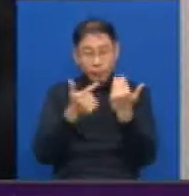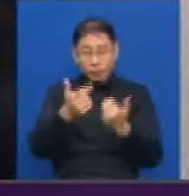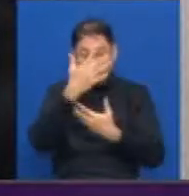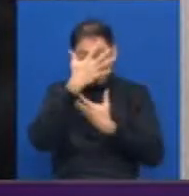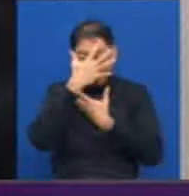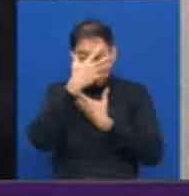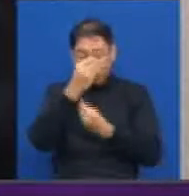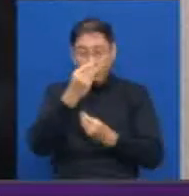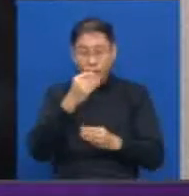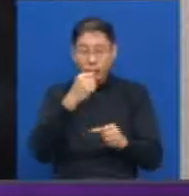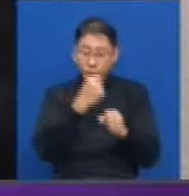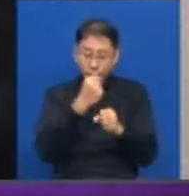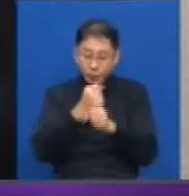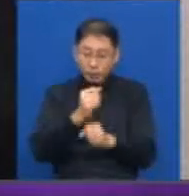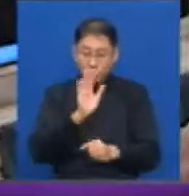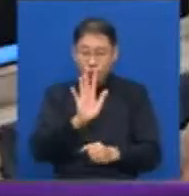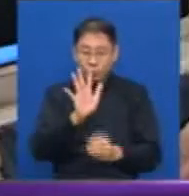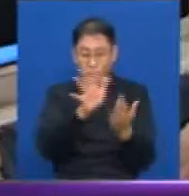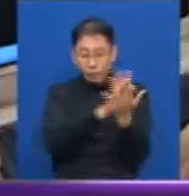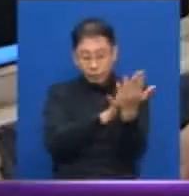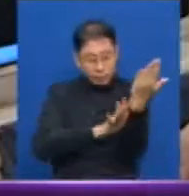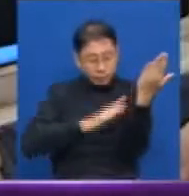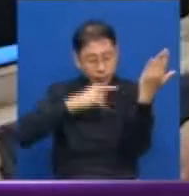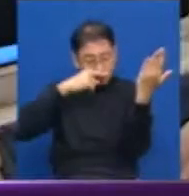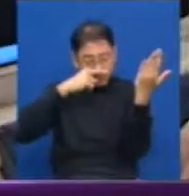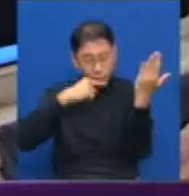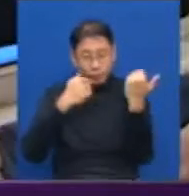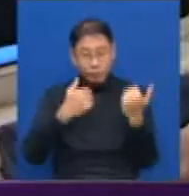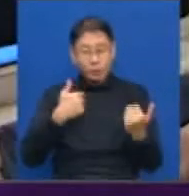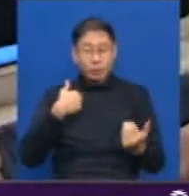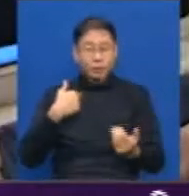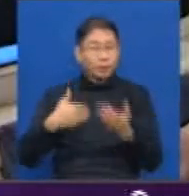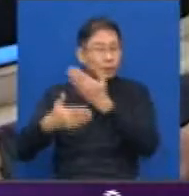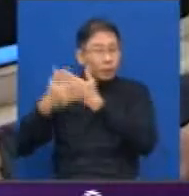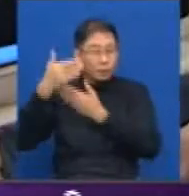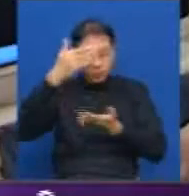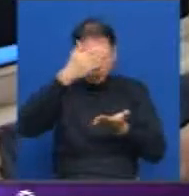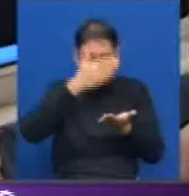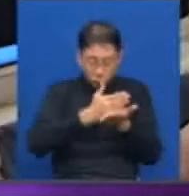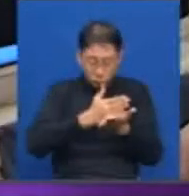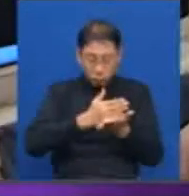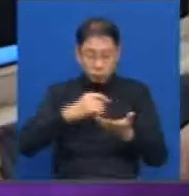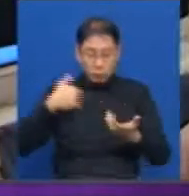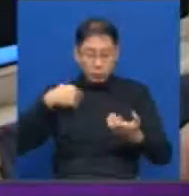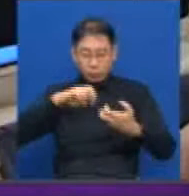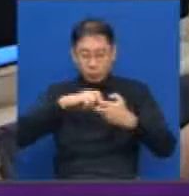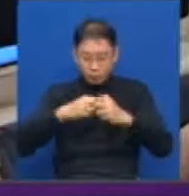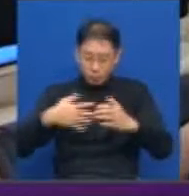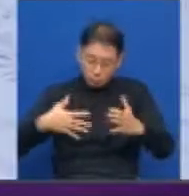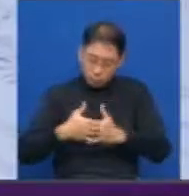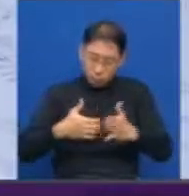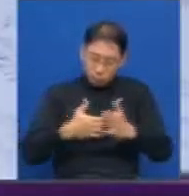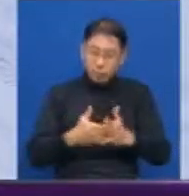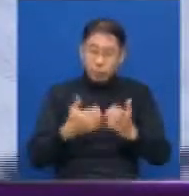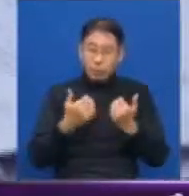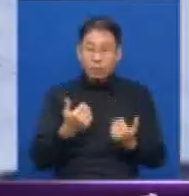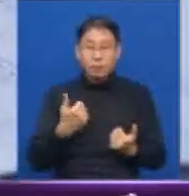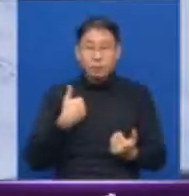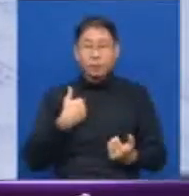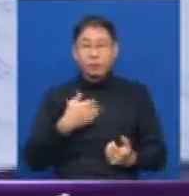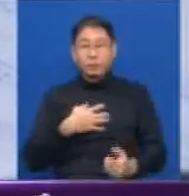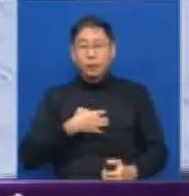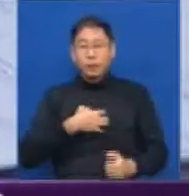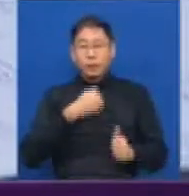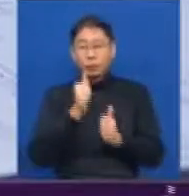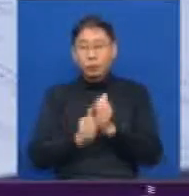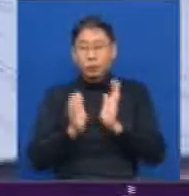คืบหน้าการดำเนินการของประเทศไทยหลังจากที่หยุดชะงักมานานซึ่งหัวหน้าคสชอยากให้ทุกฝ่ายทำงานอย่างเต็ม